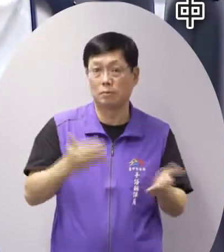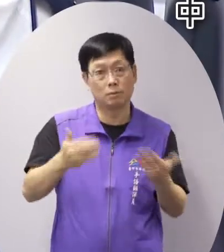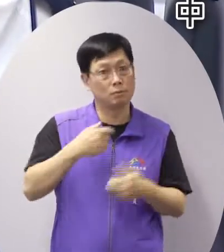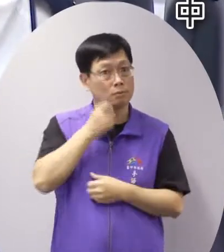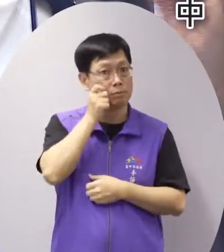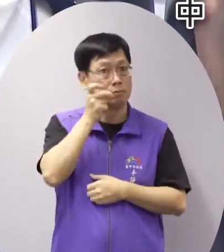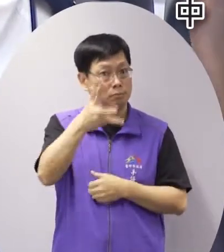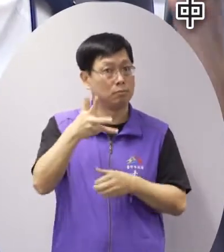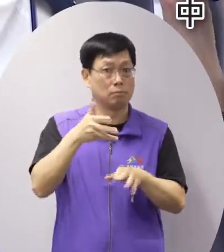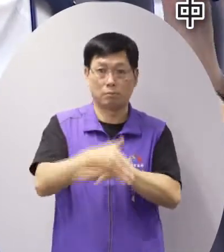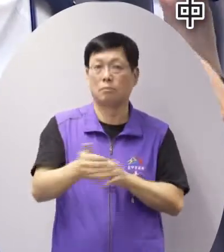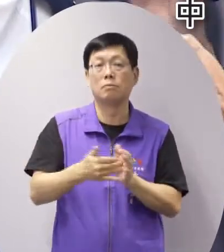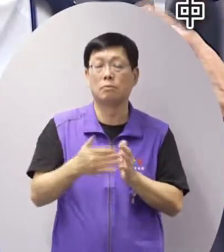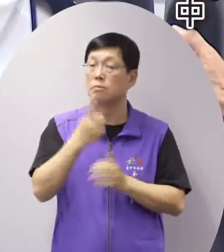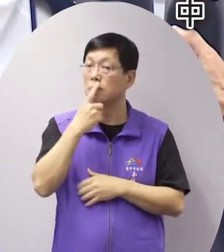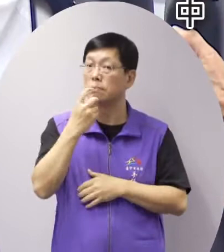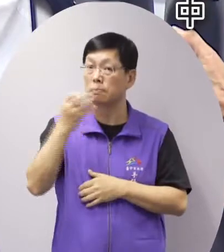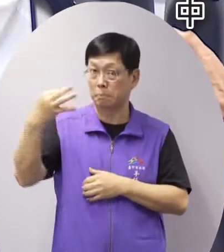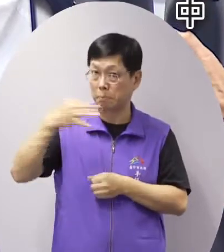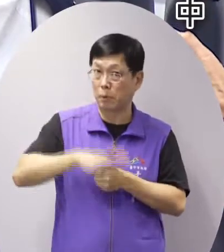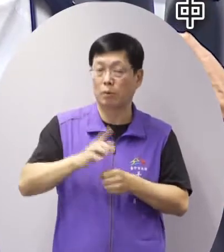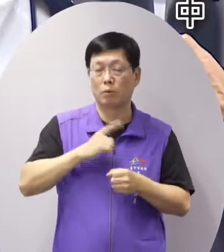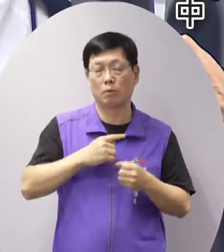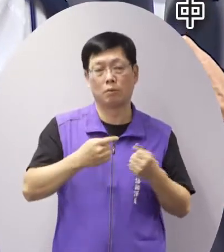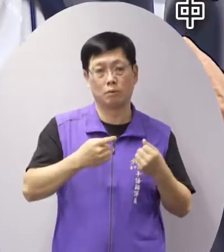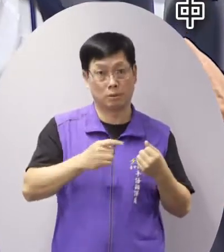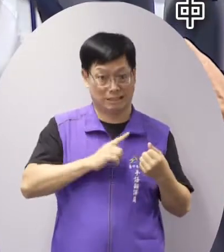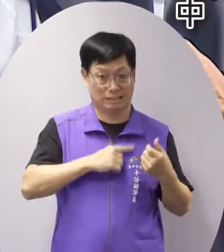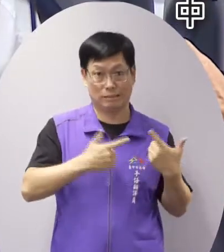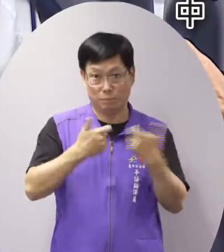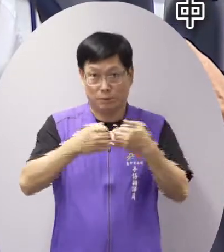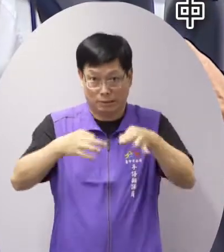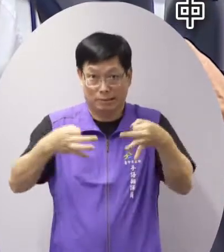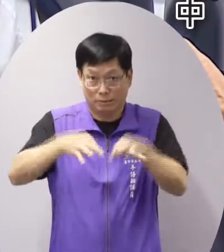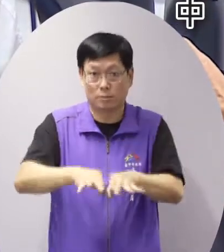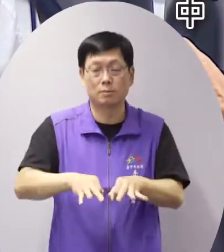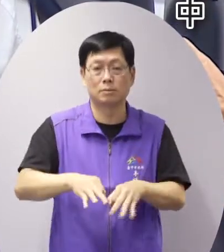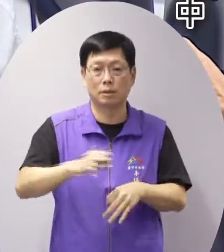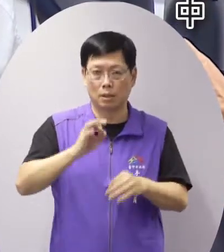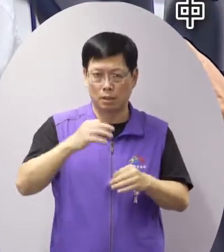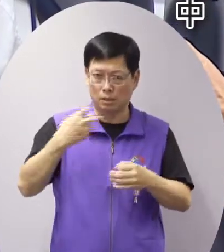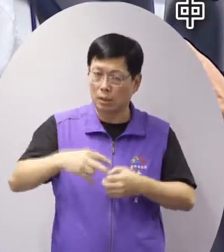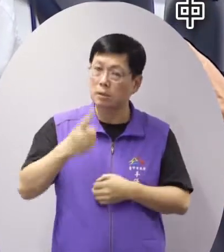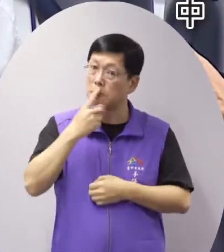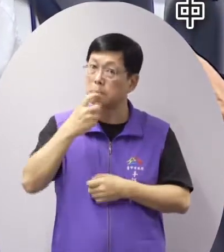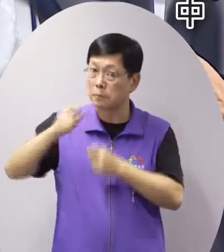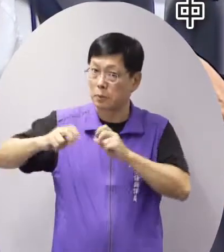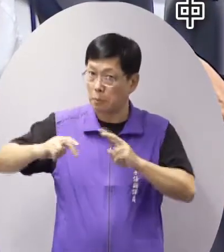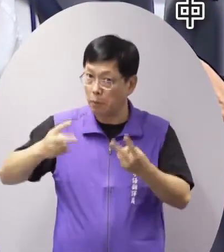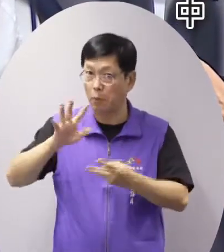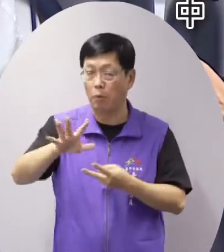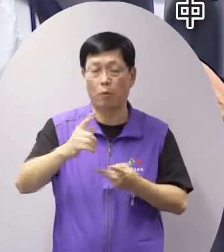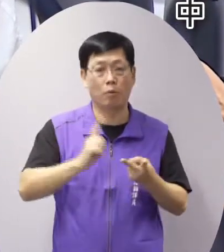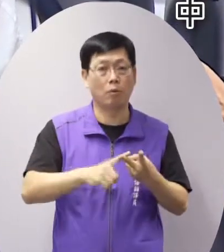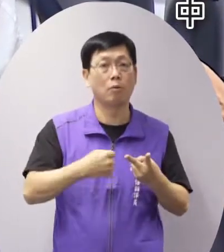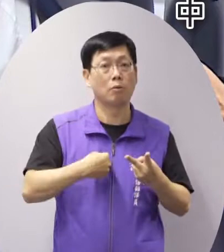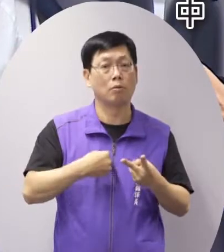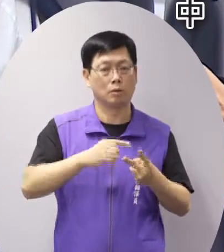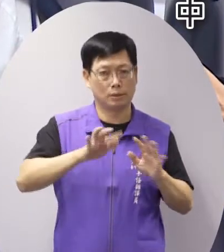超7-8个月了，有些中央补助款来，我们又配合款，那有些中央计划的改变哈，还有加上我们这次